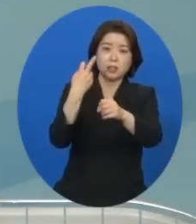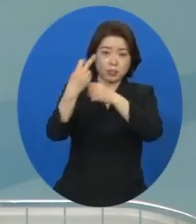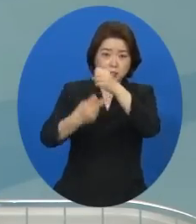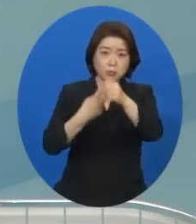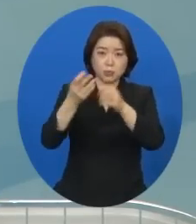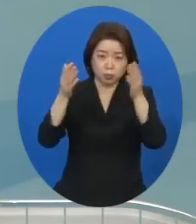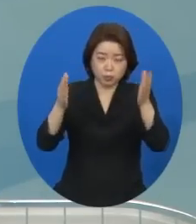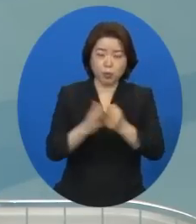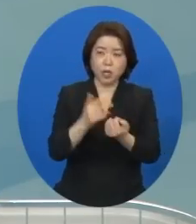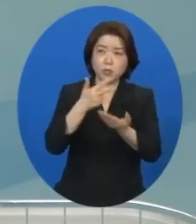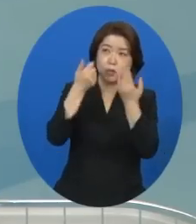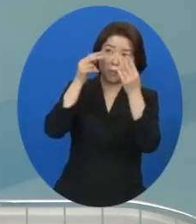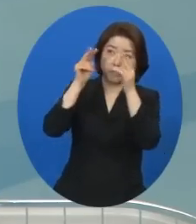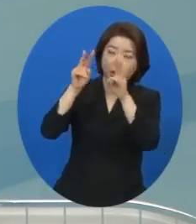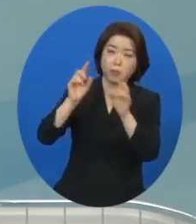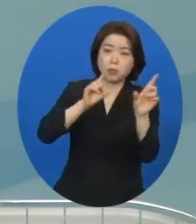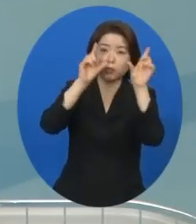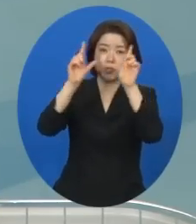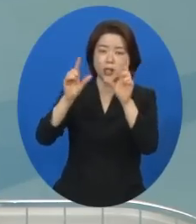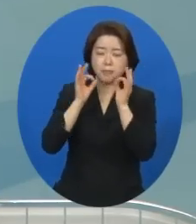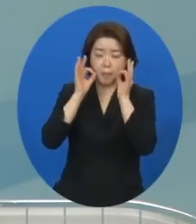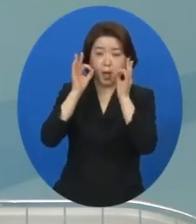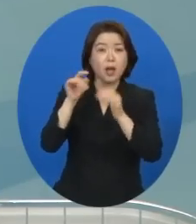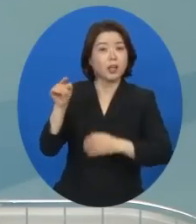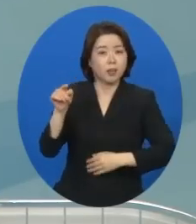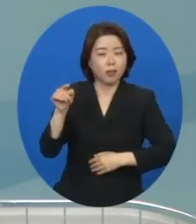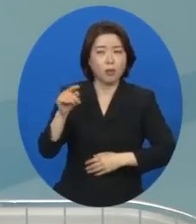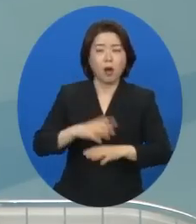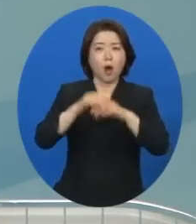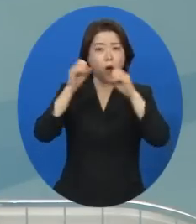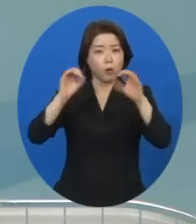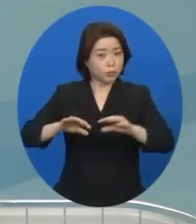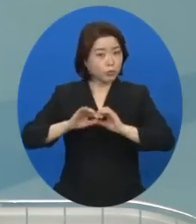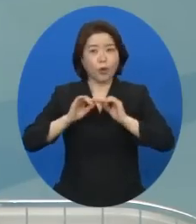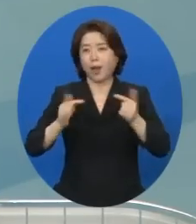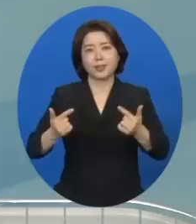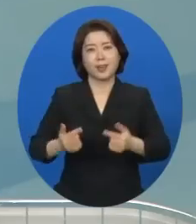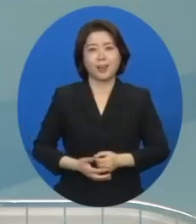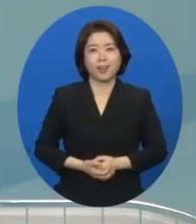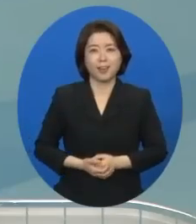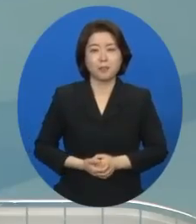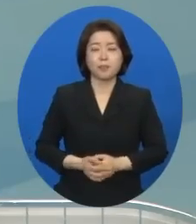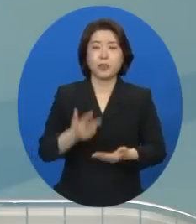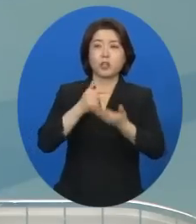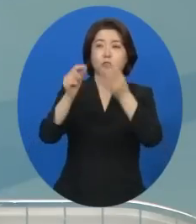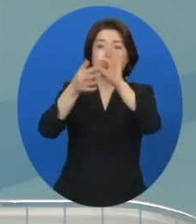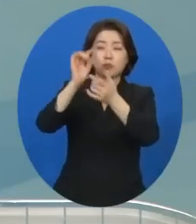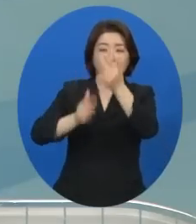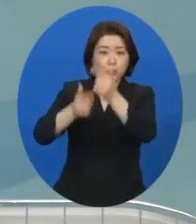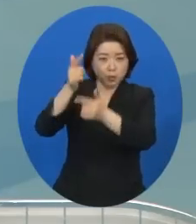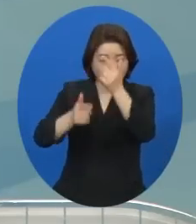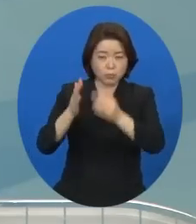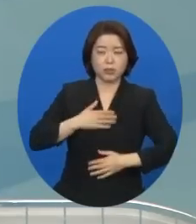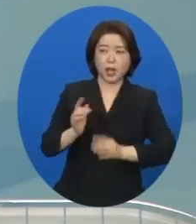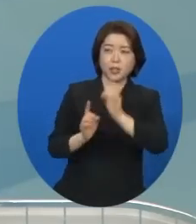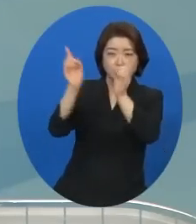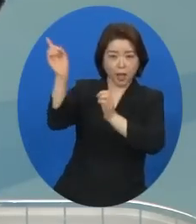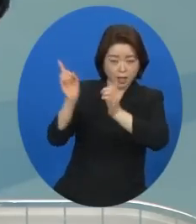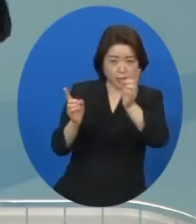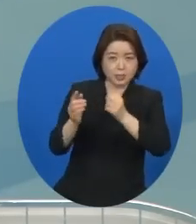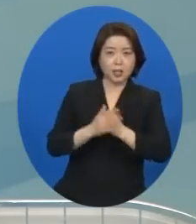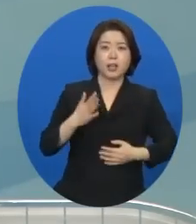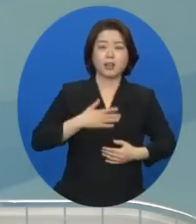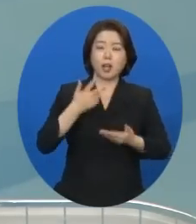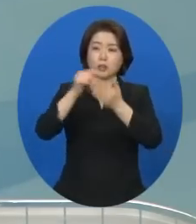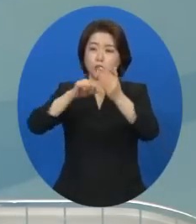주님을 바라보고 살려고 했던 것이 헛일이 아니었구나. 주님은 포도나무고 나는 가지고 나는 주님